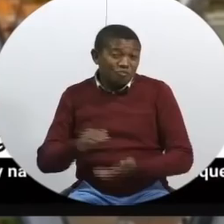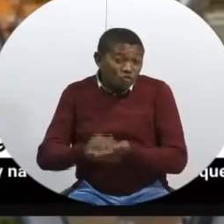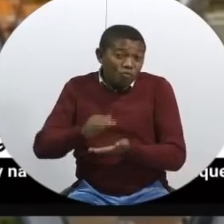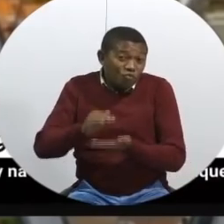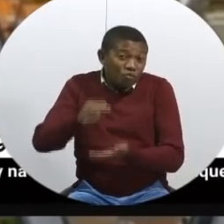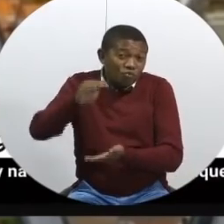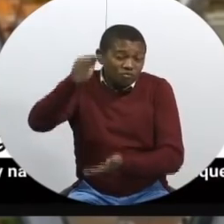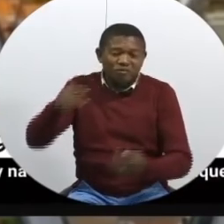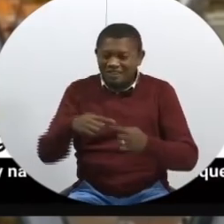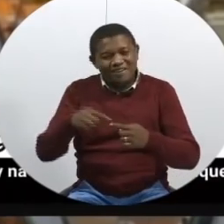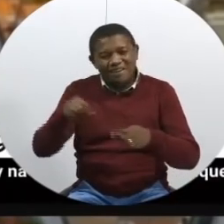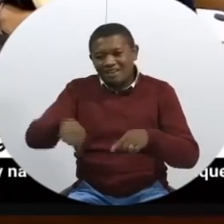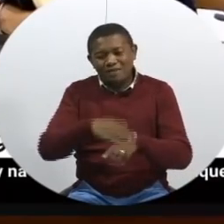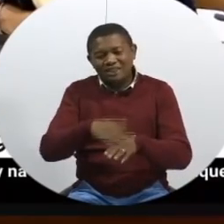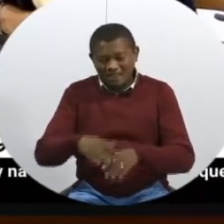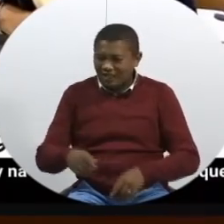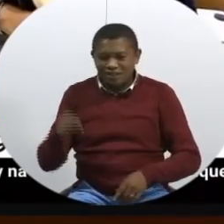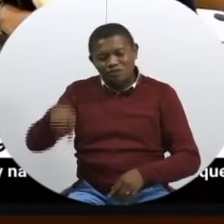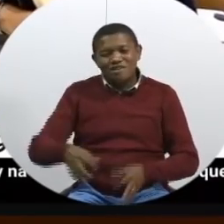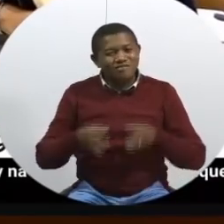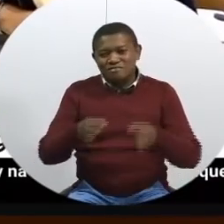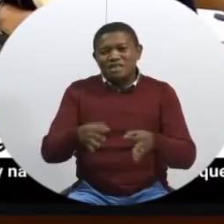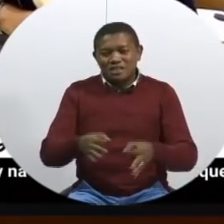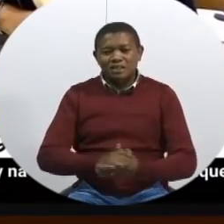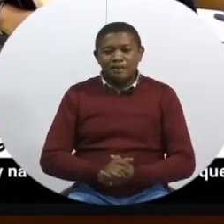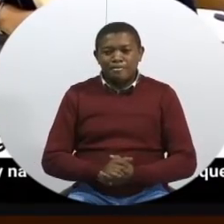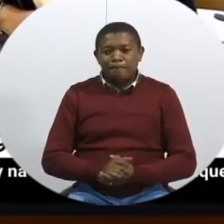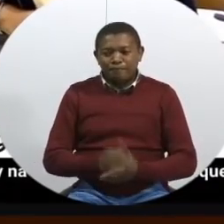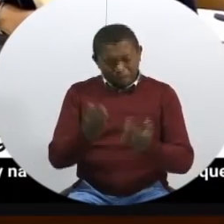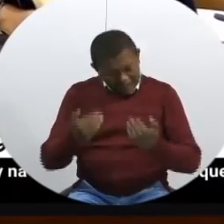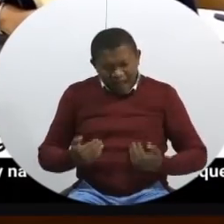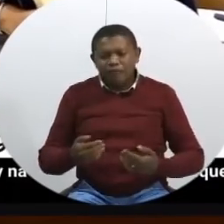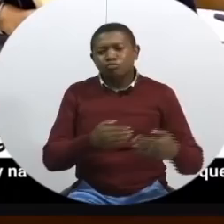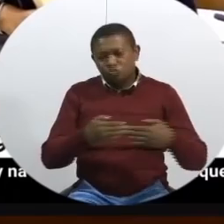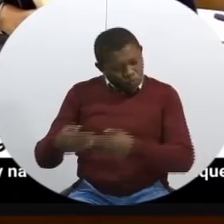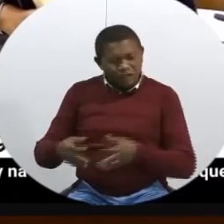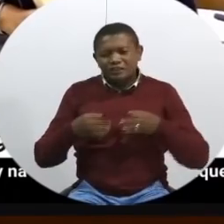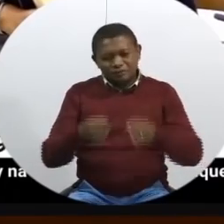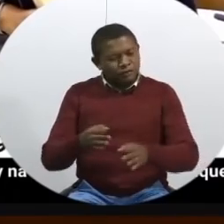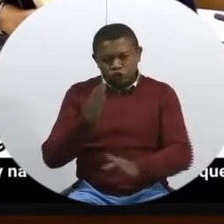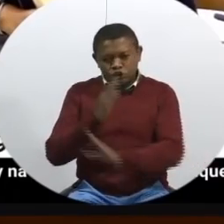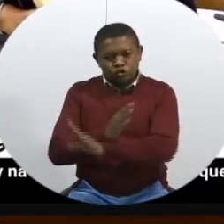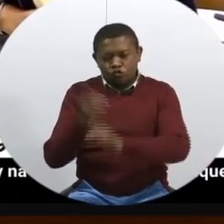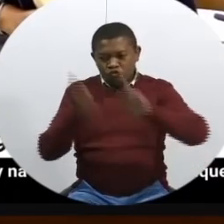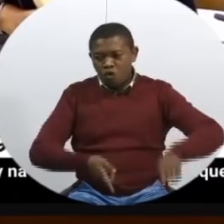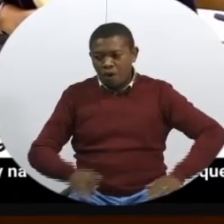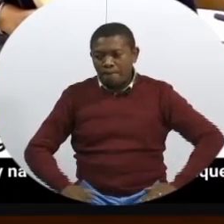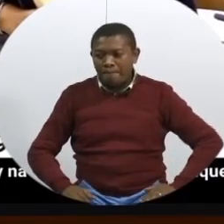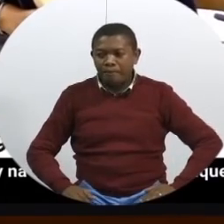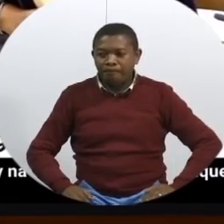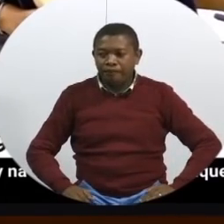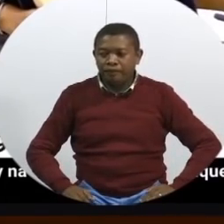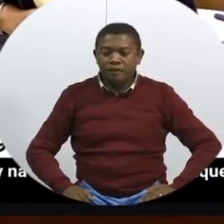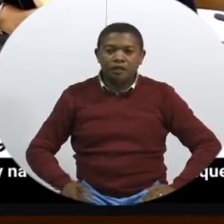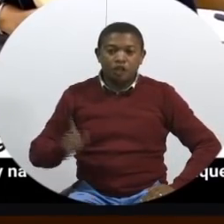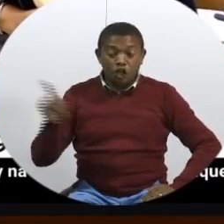amintsika izany mba 0 cas androany dia mba irarintsika mba hitohy ohatran'izay izy ity. Anankiroa ny tany